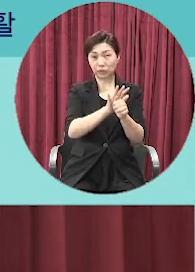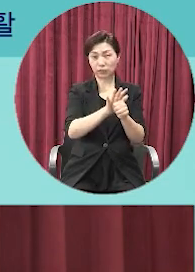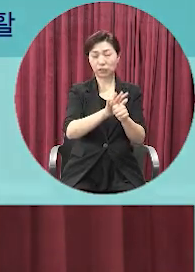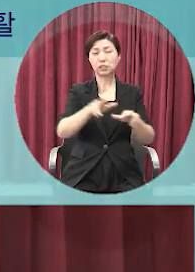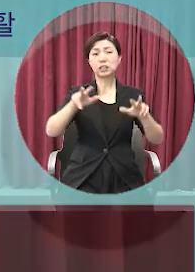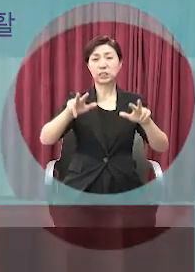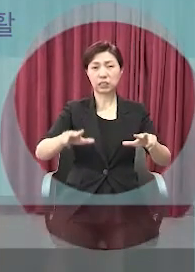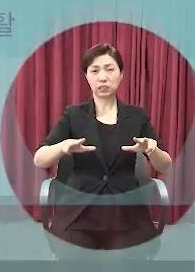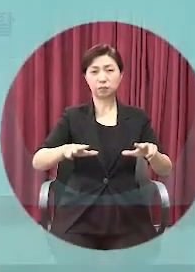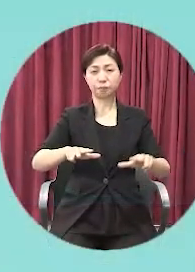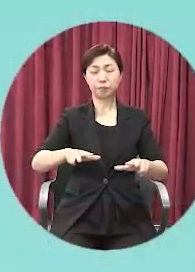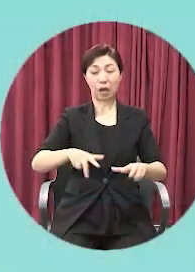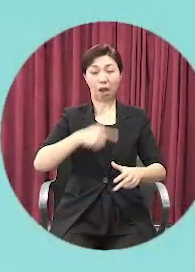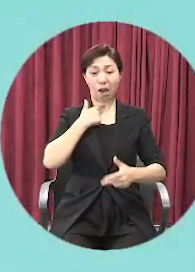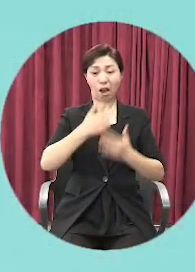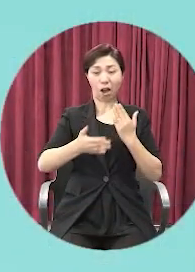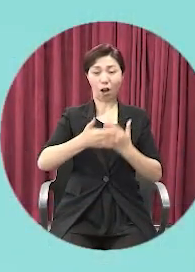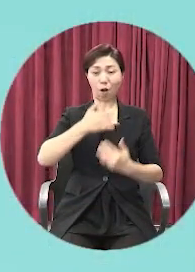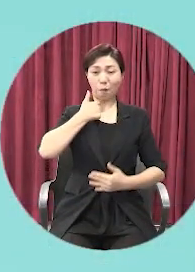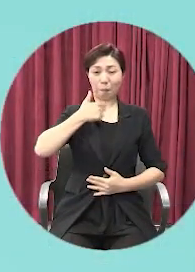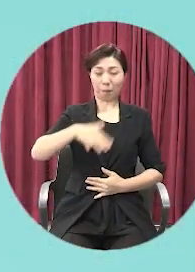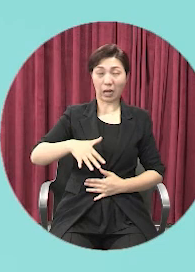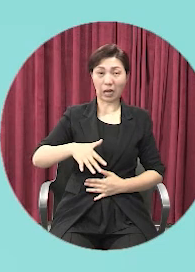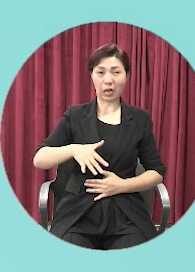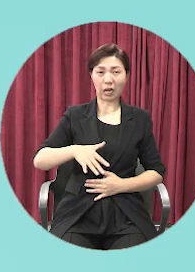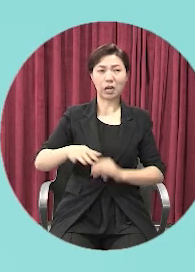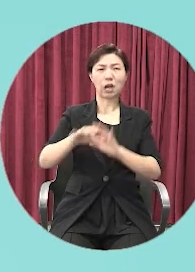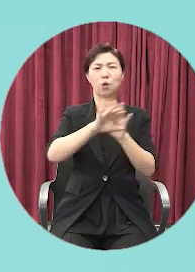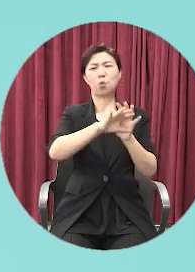우리가 경험해보지 못했던 이 팬데믹 상황에서